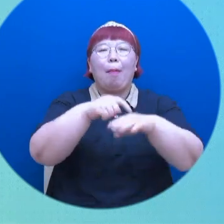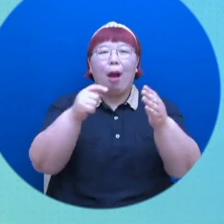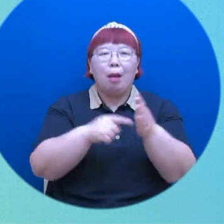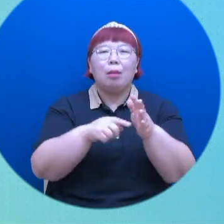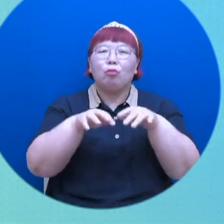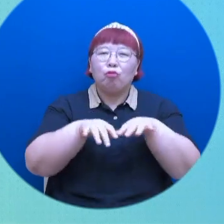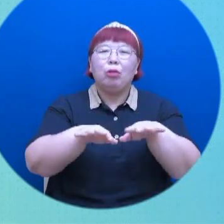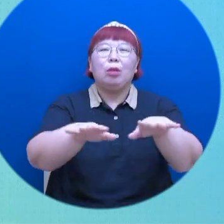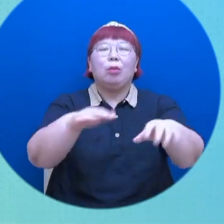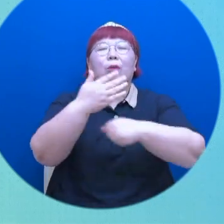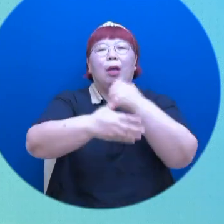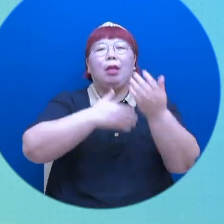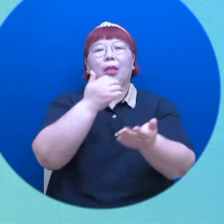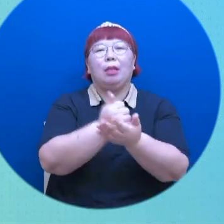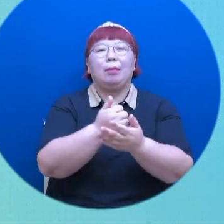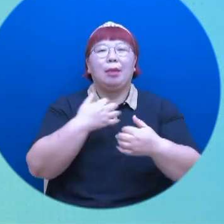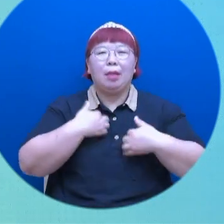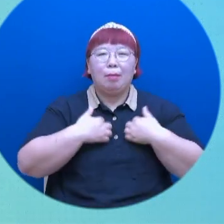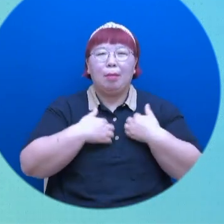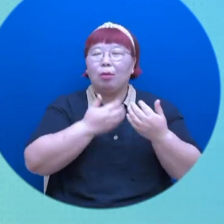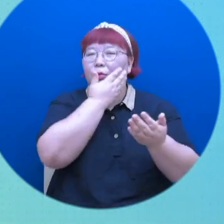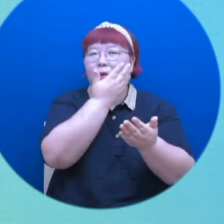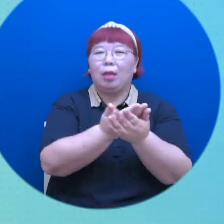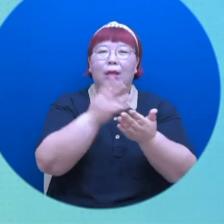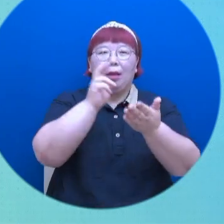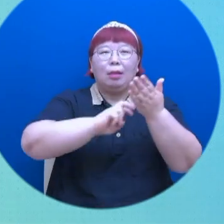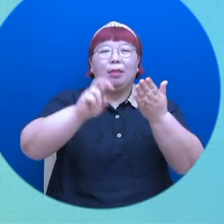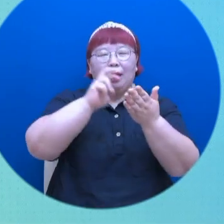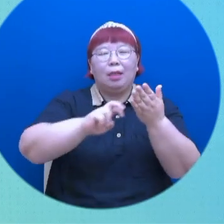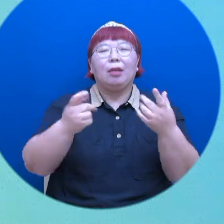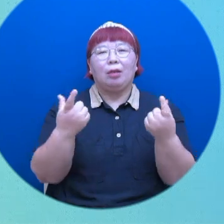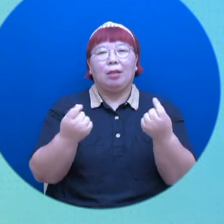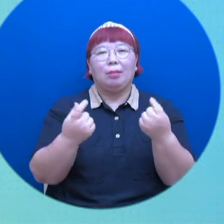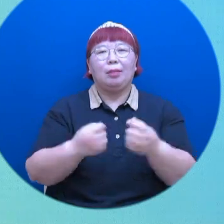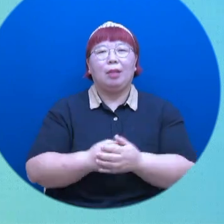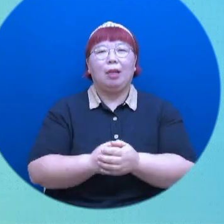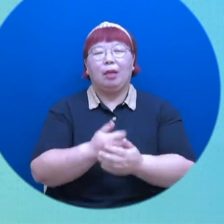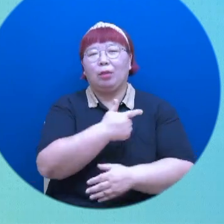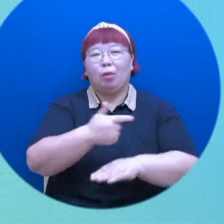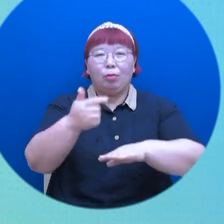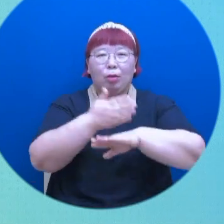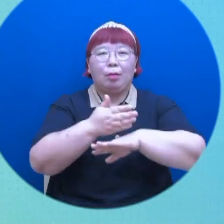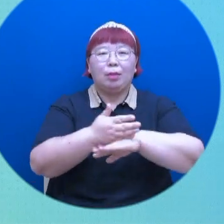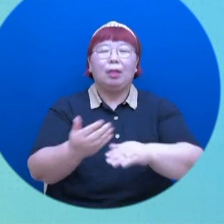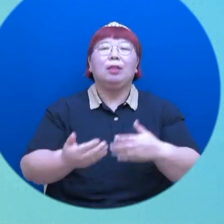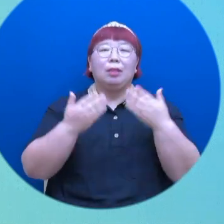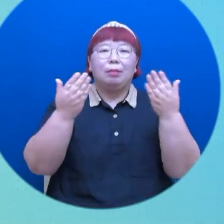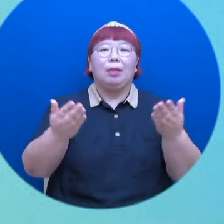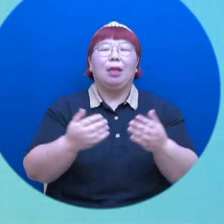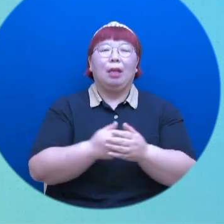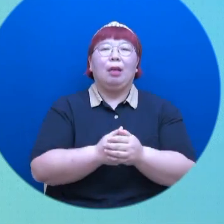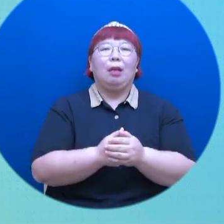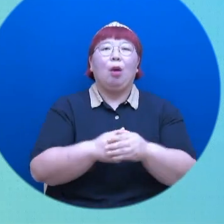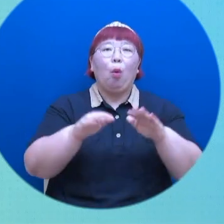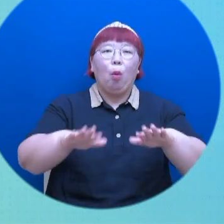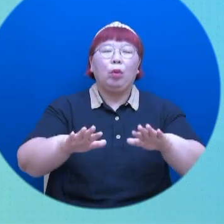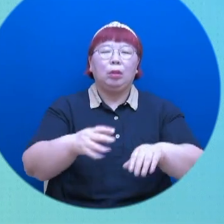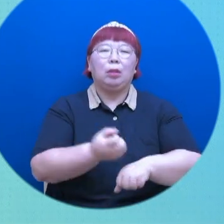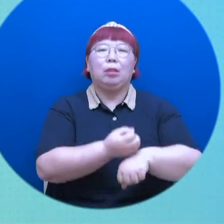하나님이 기뻐하시는 귀한 찬양이 아니었나라는 생각이 듭니다. 너무 감사드리고요. 또 제가 오늘 전하고자